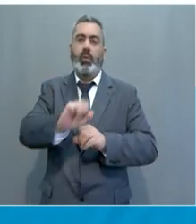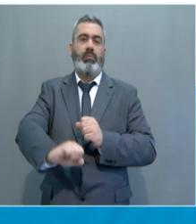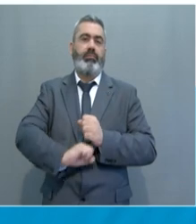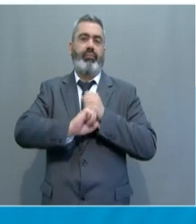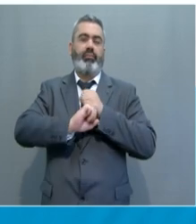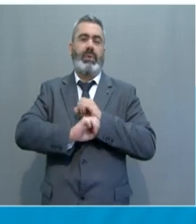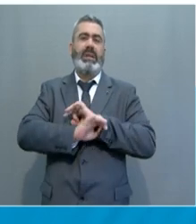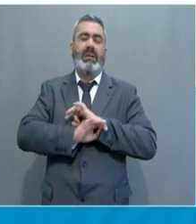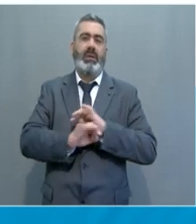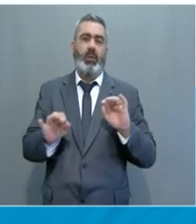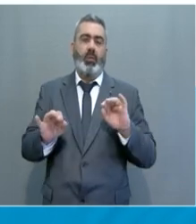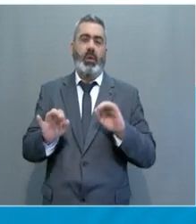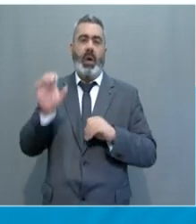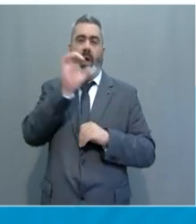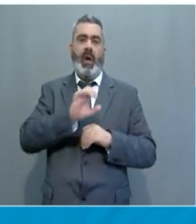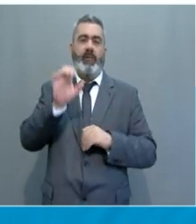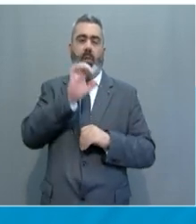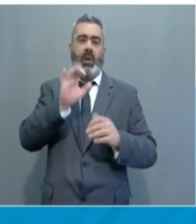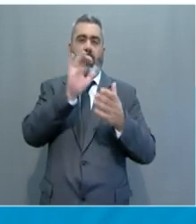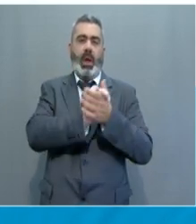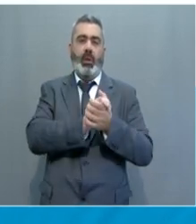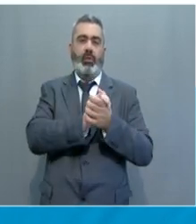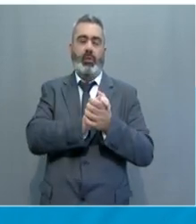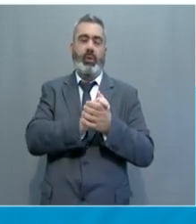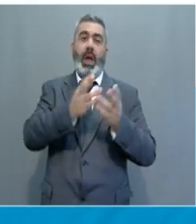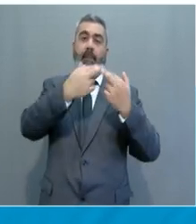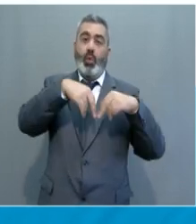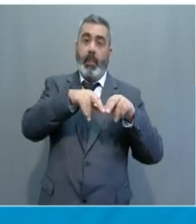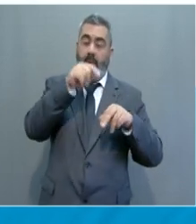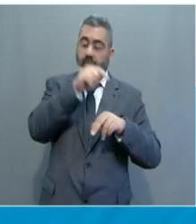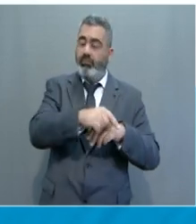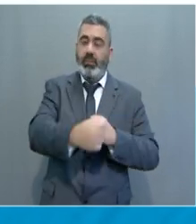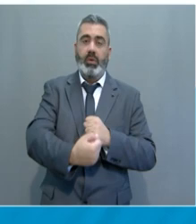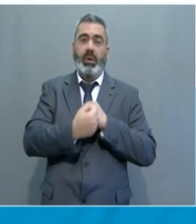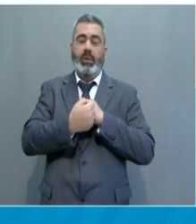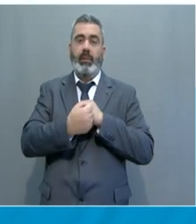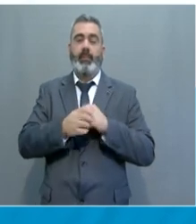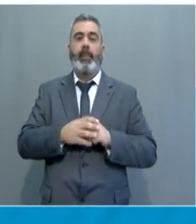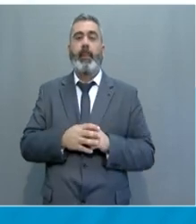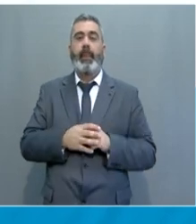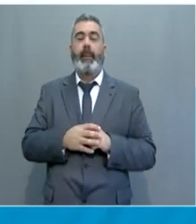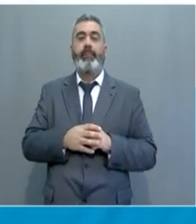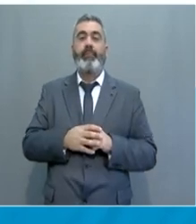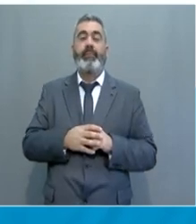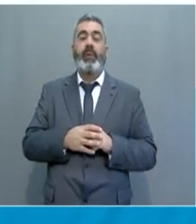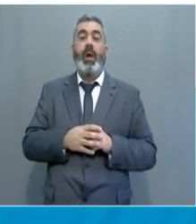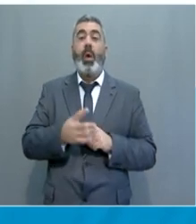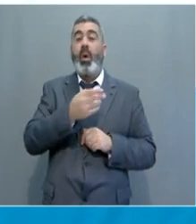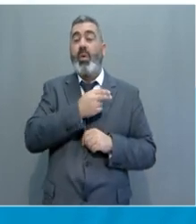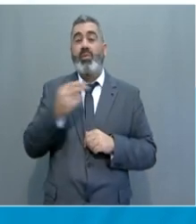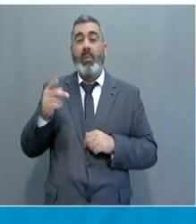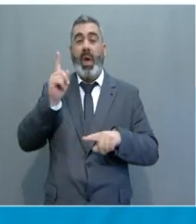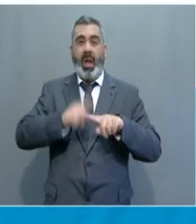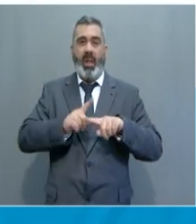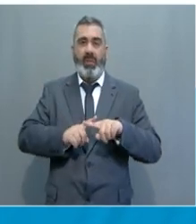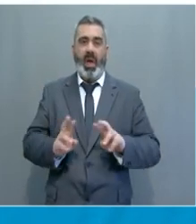της Ευρωπαϊκής Επιτροπής. Όμως η ενεργειακή μας θωράκιση, και να κλείσω